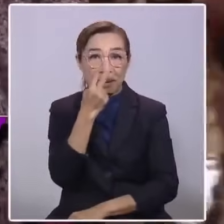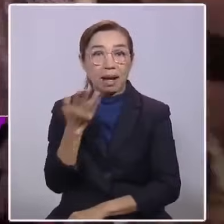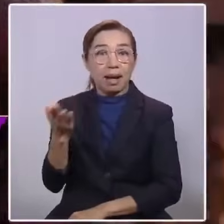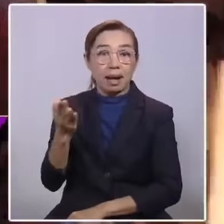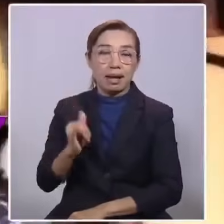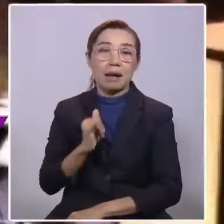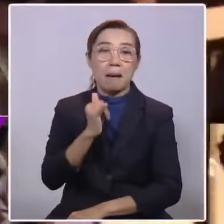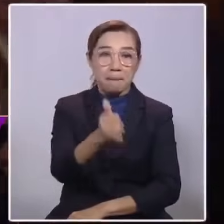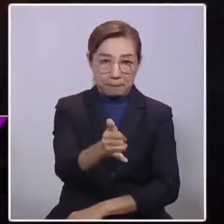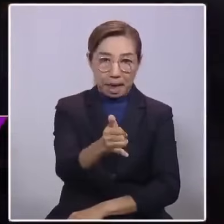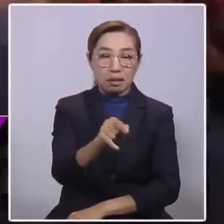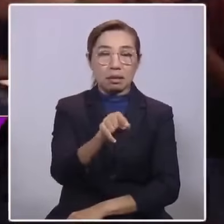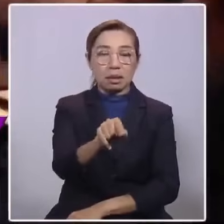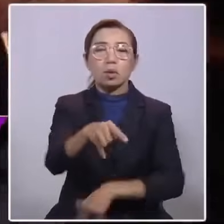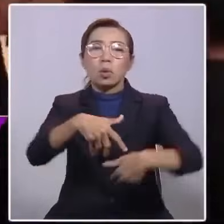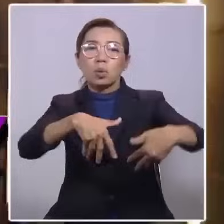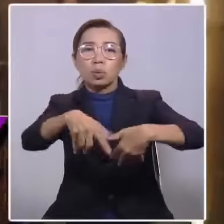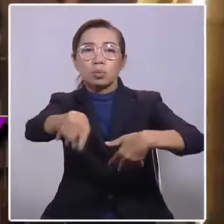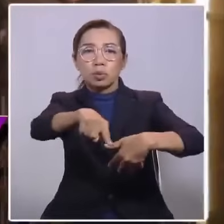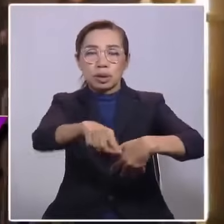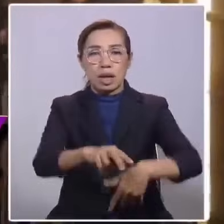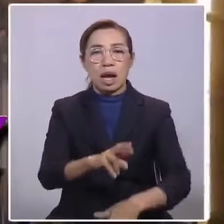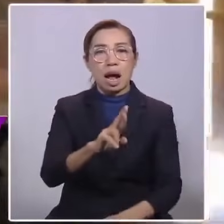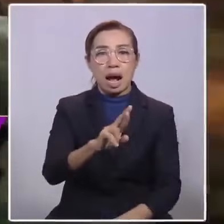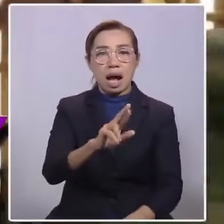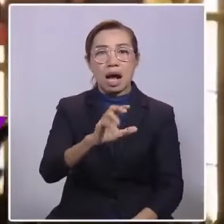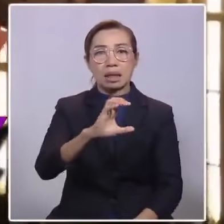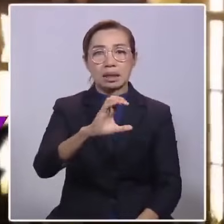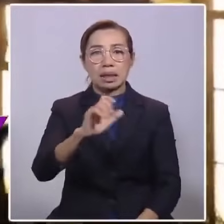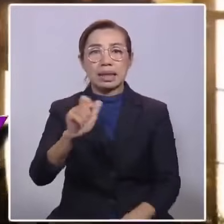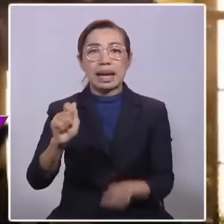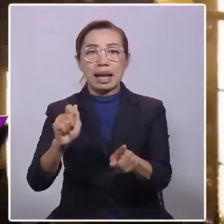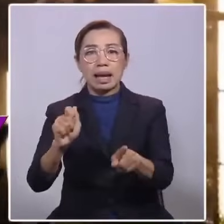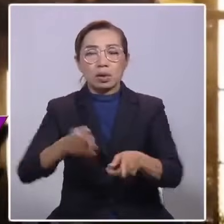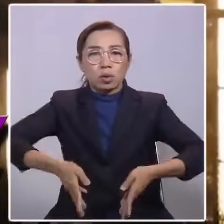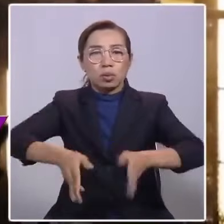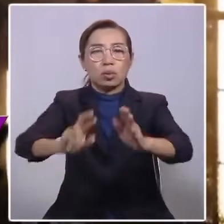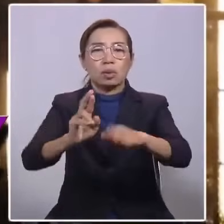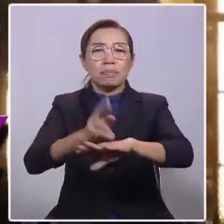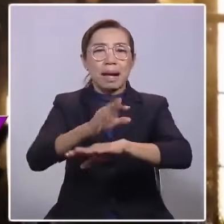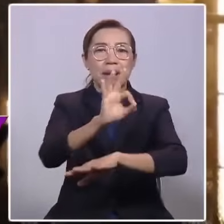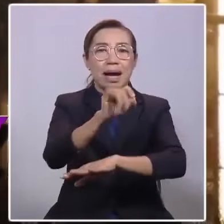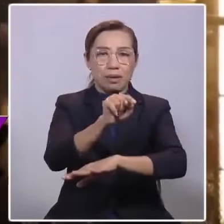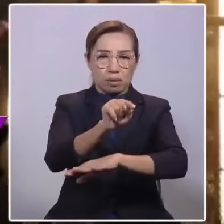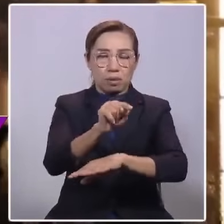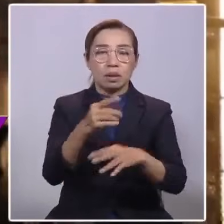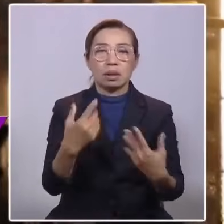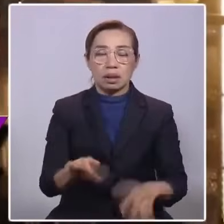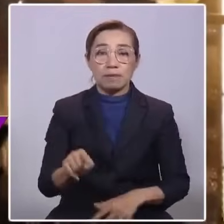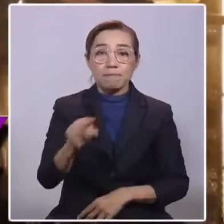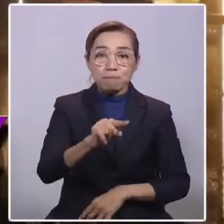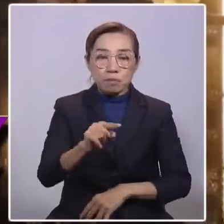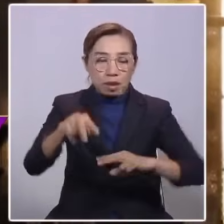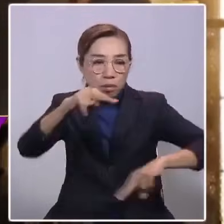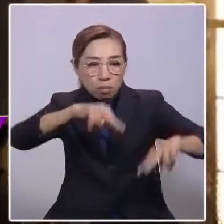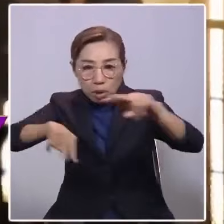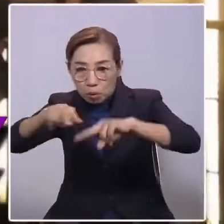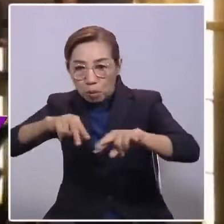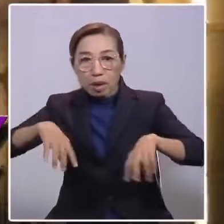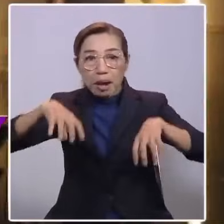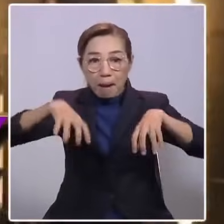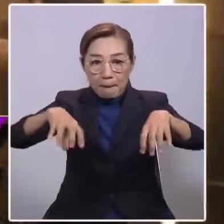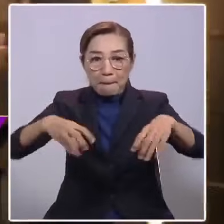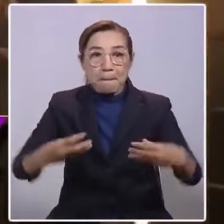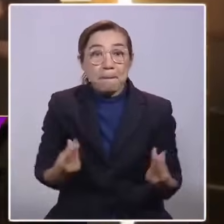ลงพื้นที่ไปในย่าน RCAนะครับแถวๆพระรามเกล้านี่เองนะครับคุณอนุทินก็ไปตรวจสอบนะครับร้านค้า